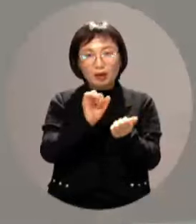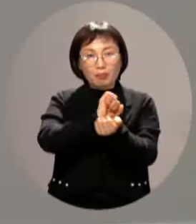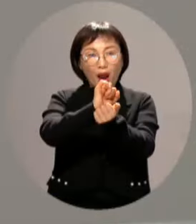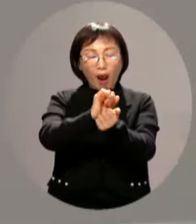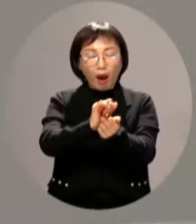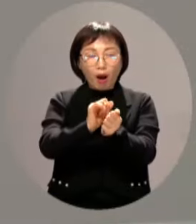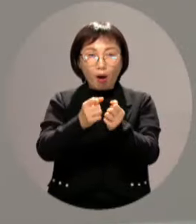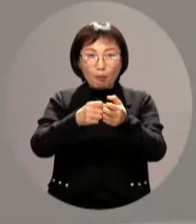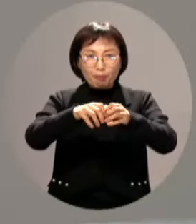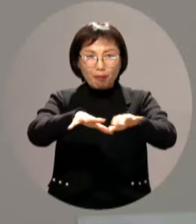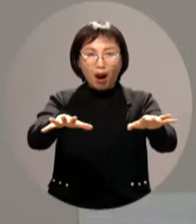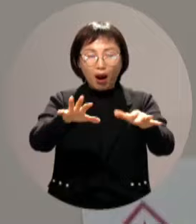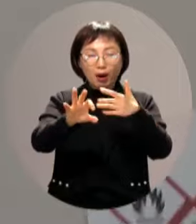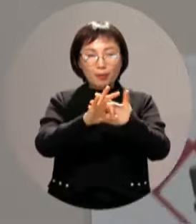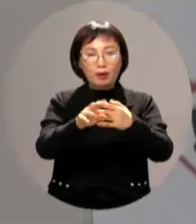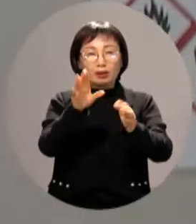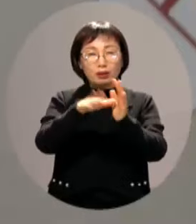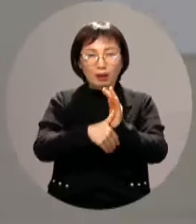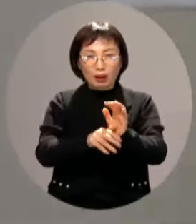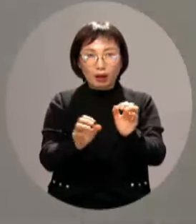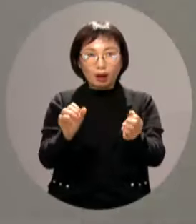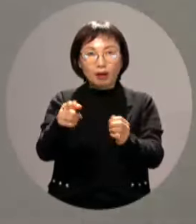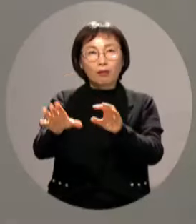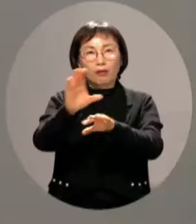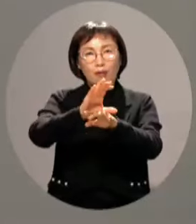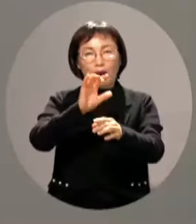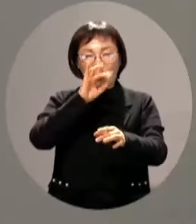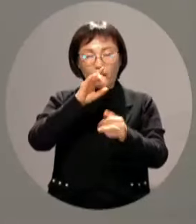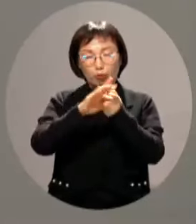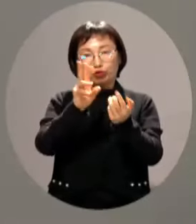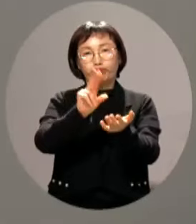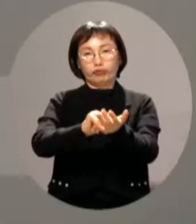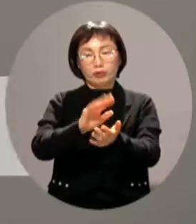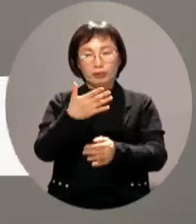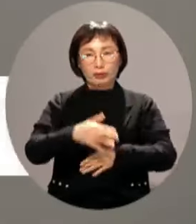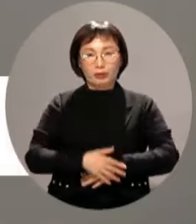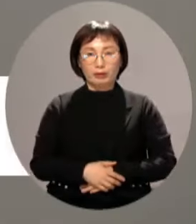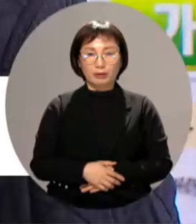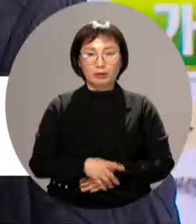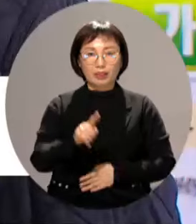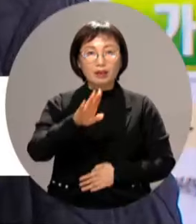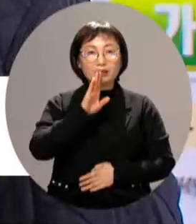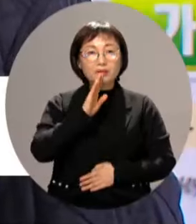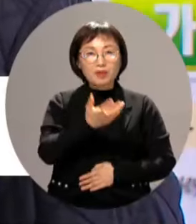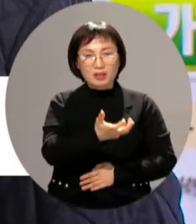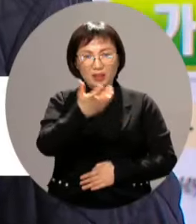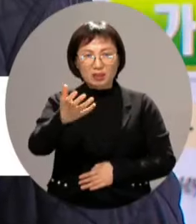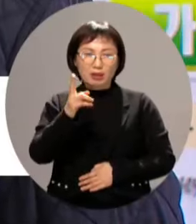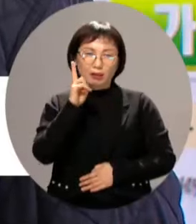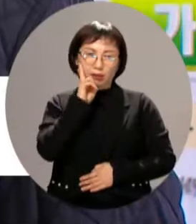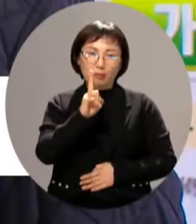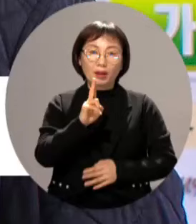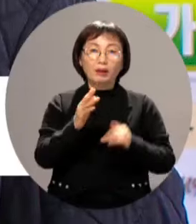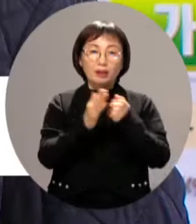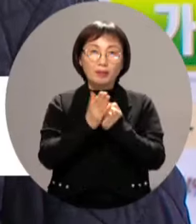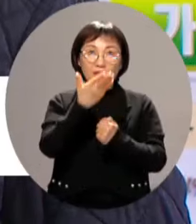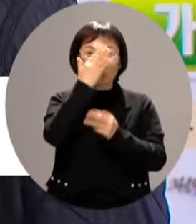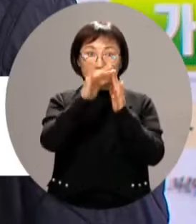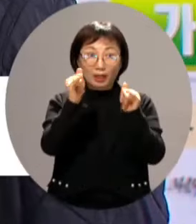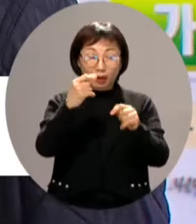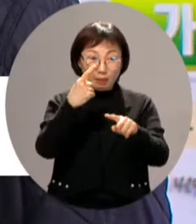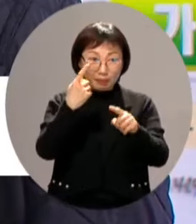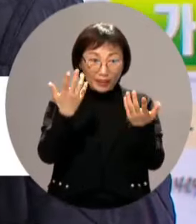확산되거나 장기간 충원되지 않을 경우가 문제입니다. 요즘은 이직이 상당히 많아요. 젊은 분들이 와서 근무를